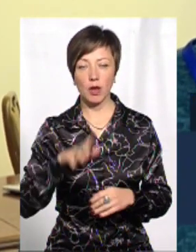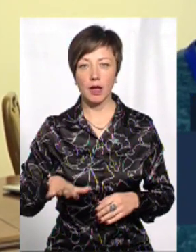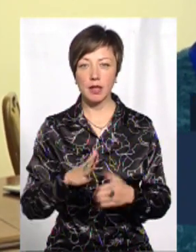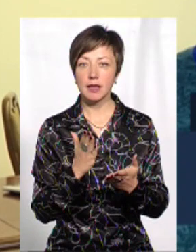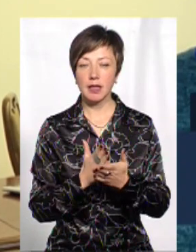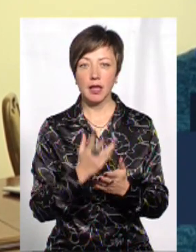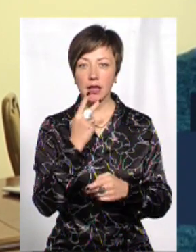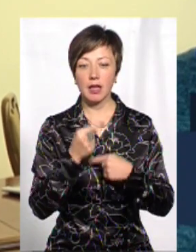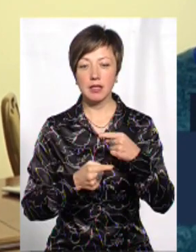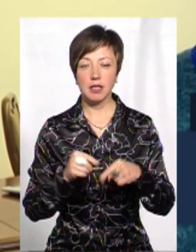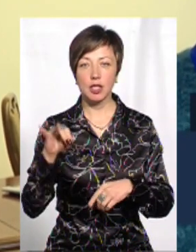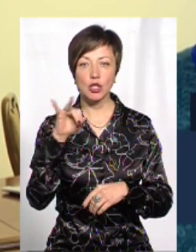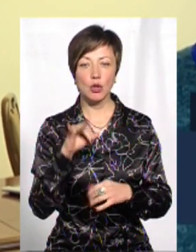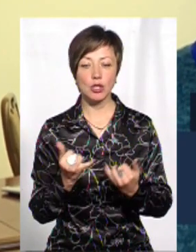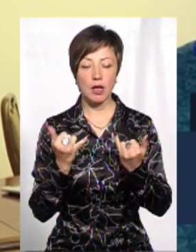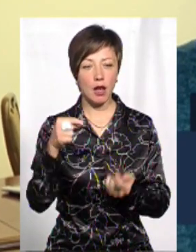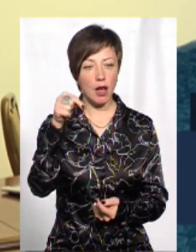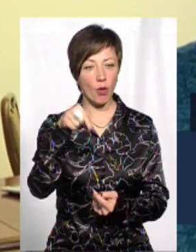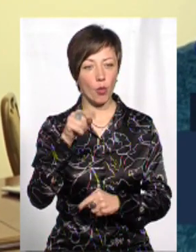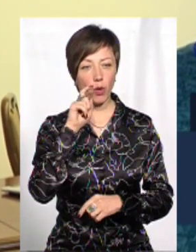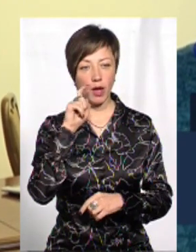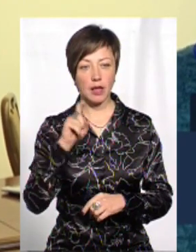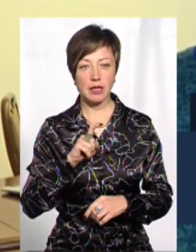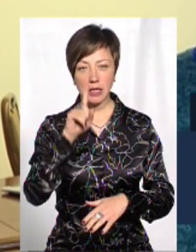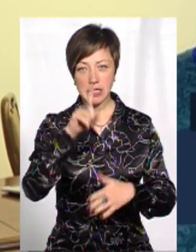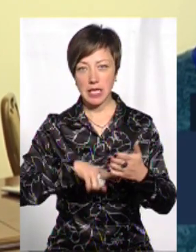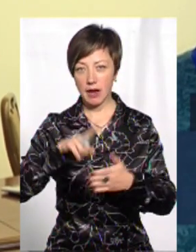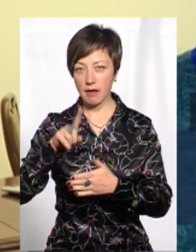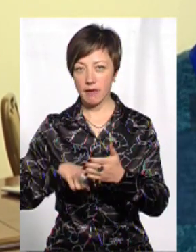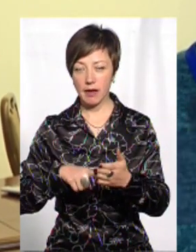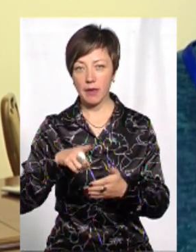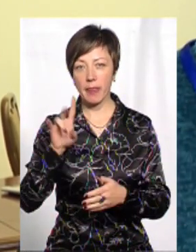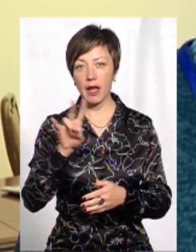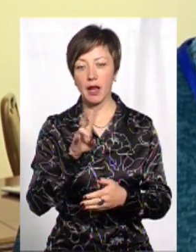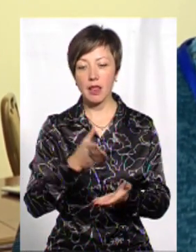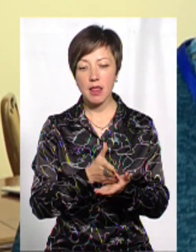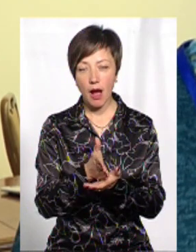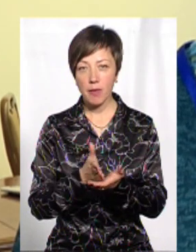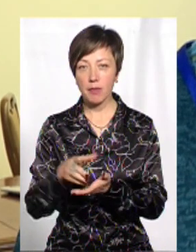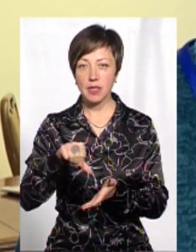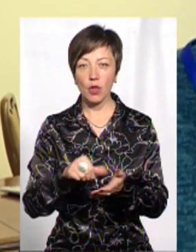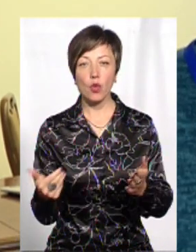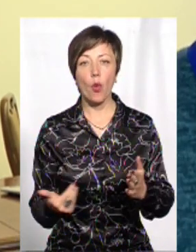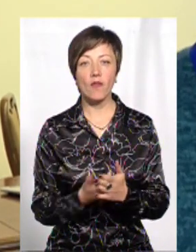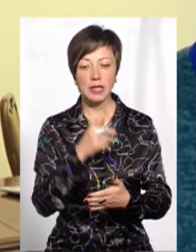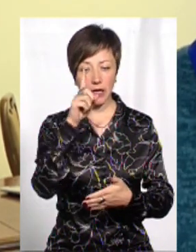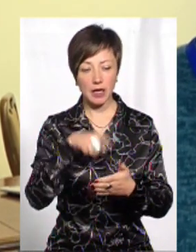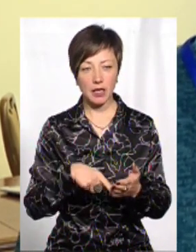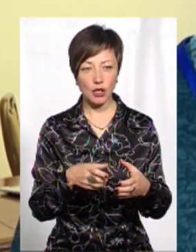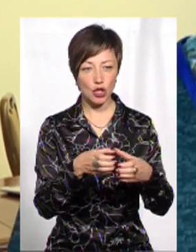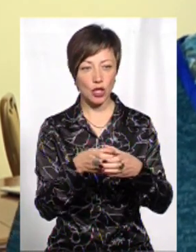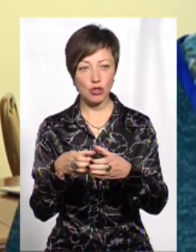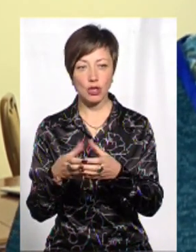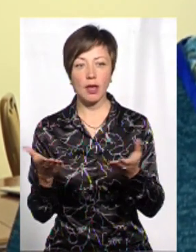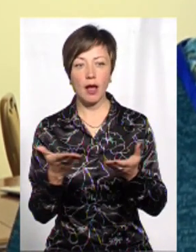лише тільки традиційні, історичні для України церкви релігійні напрями, а й представники новітніх релігійних течій,